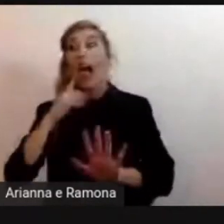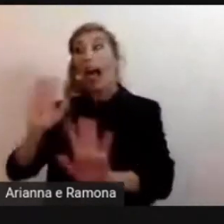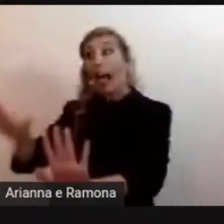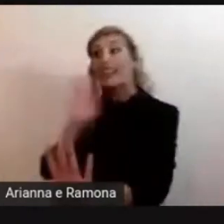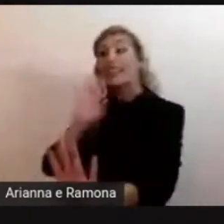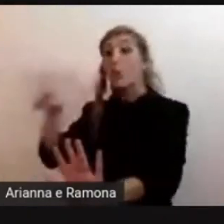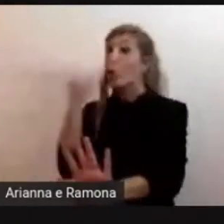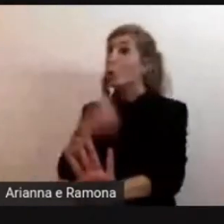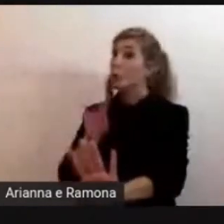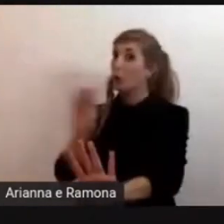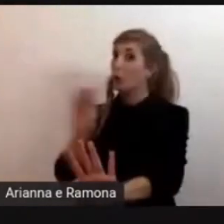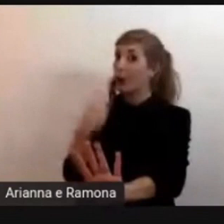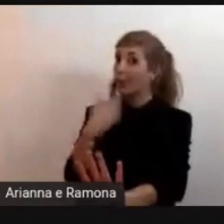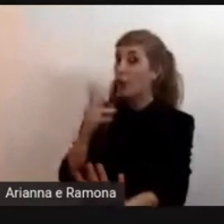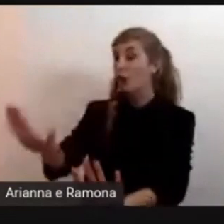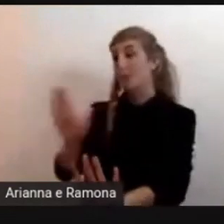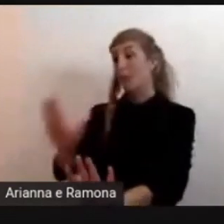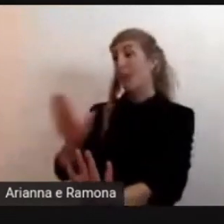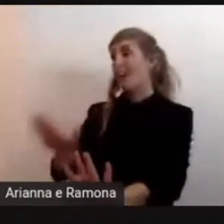state